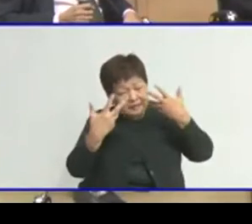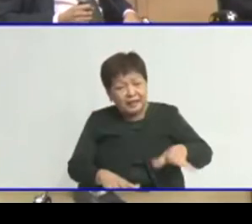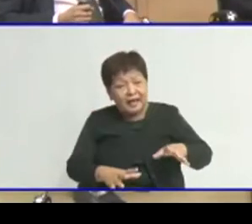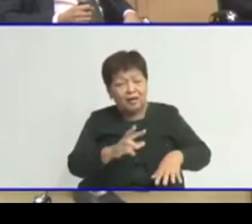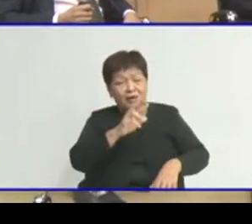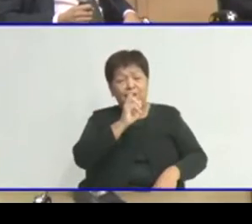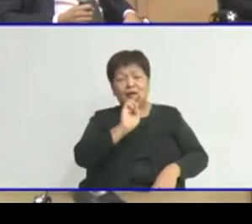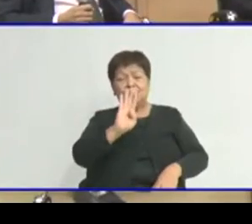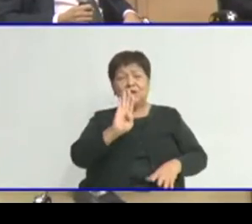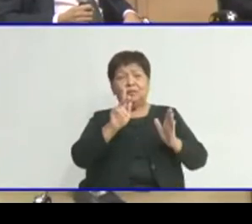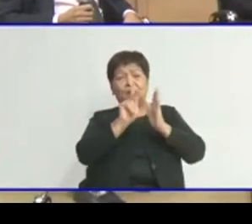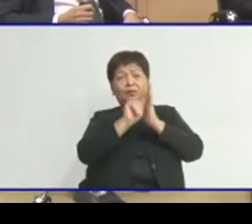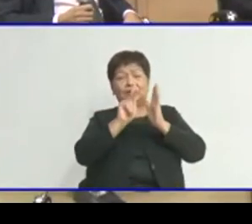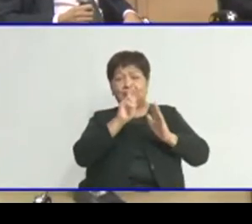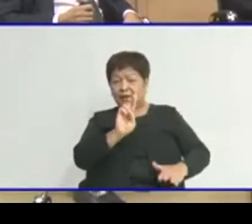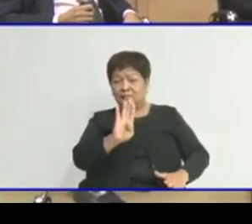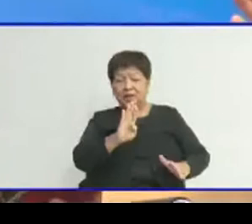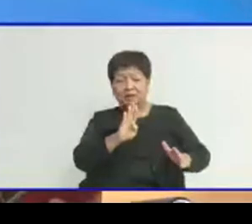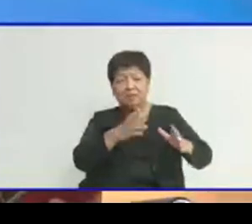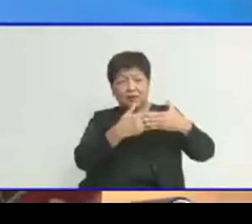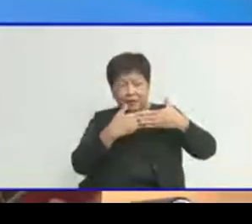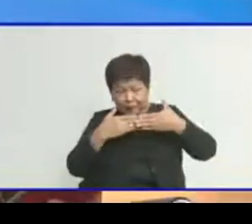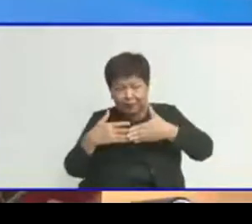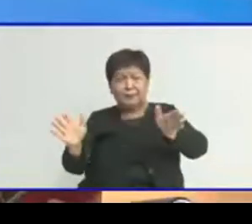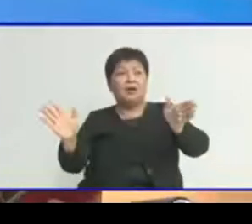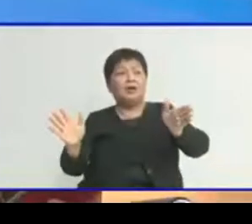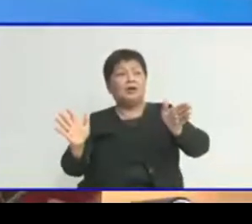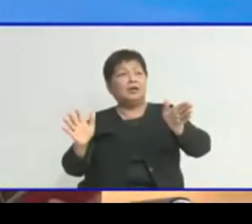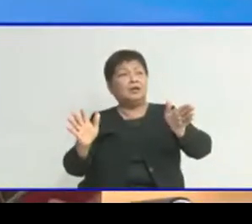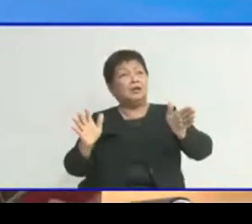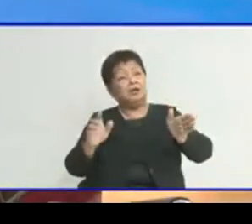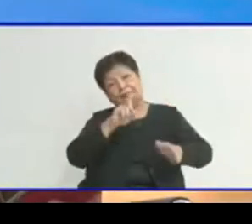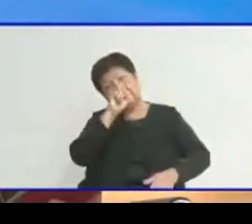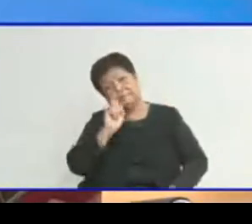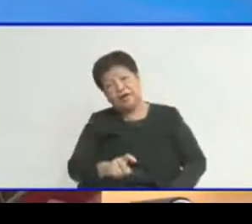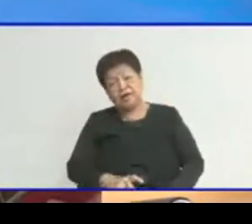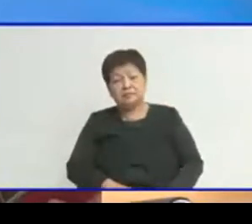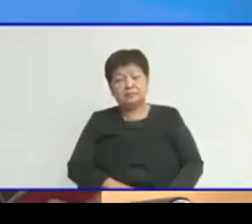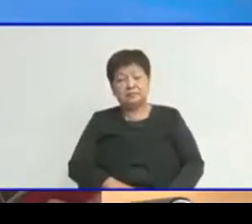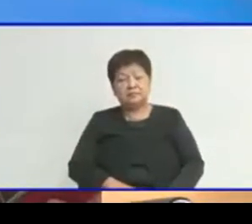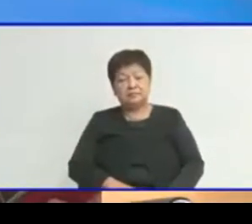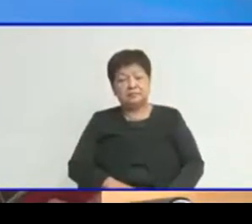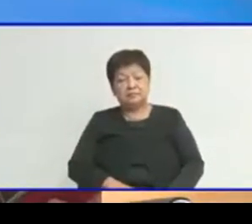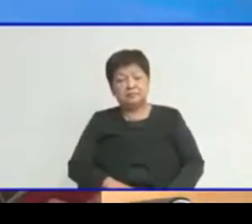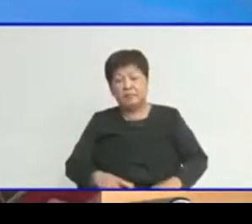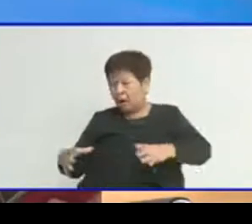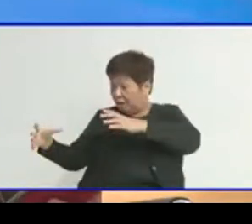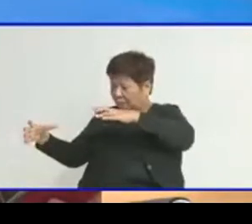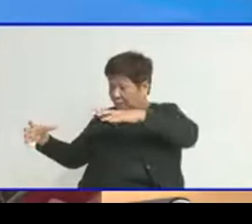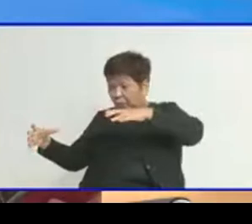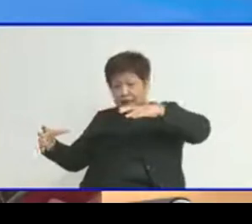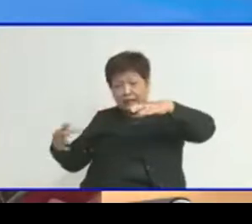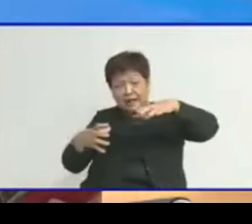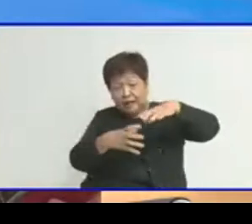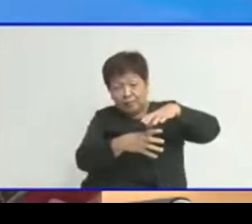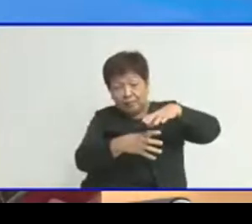this question last week but ที่อยู่ในฐานะตัวของตม.เนี่ยคือ procedure people who are in IDC เพื่อรอการส่งกลับ ป